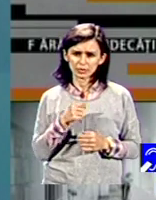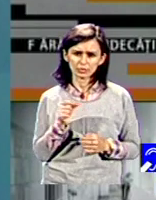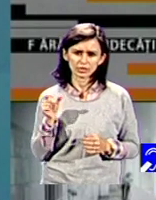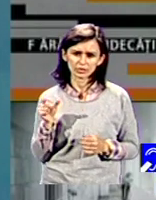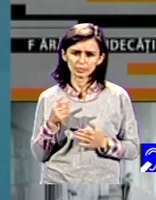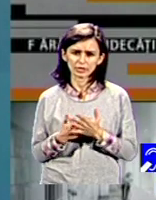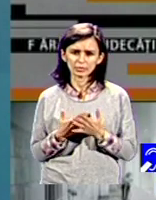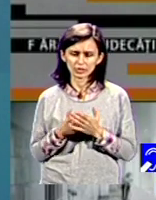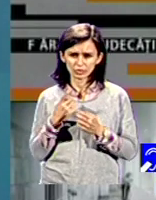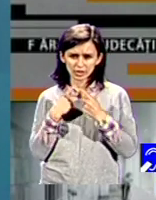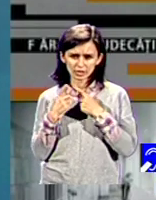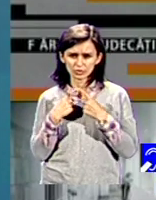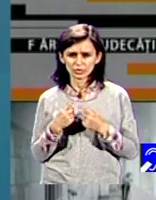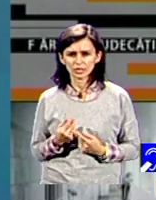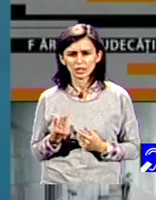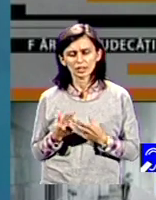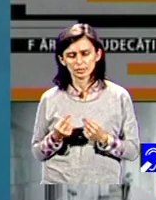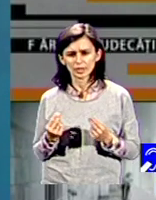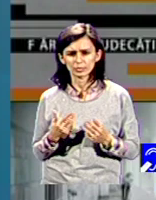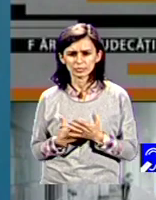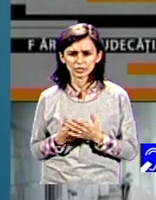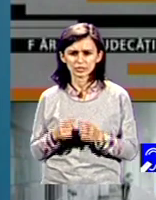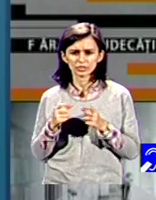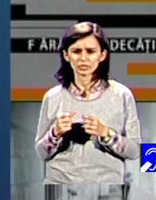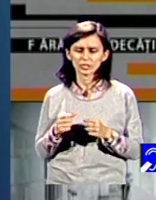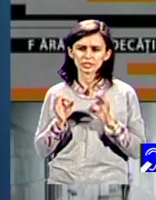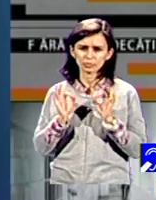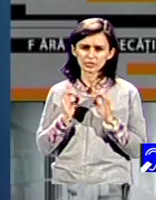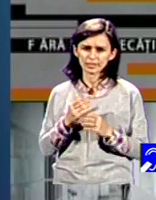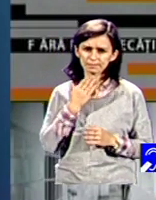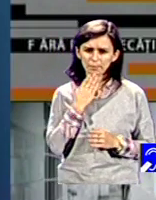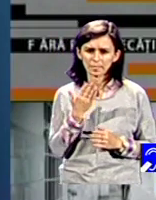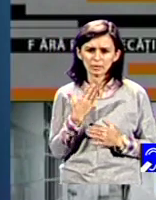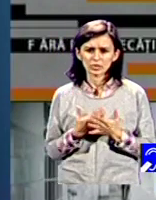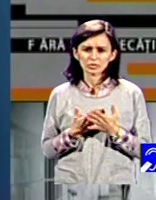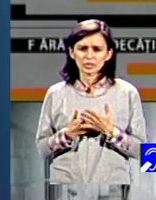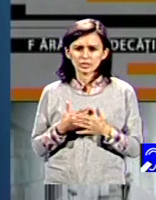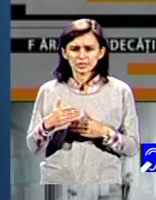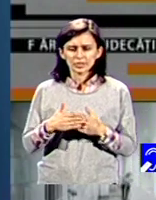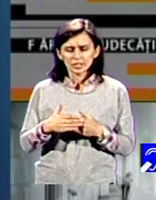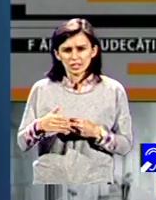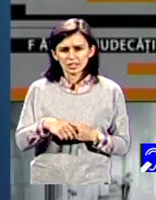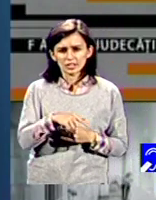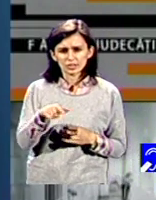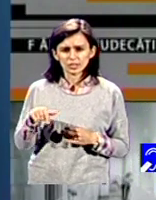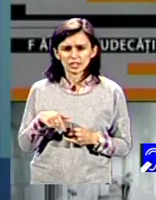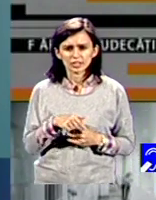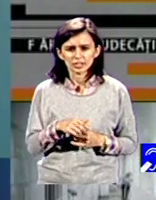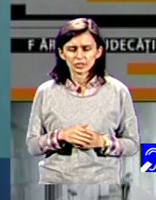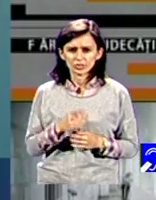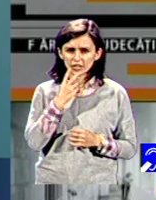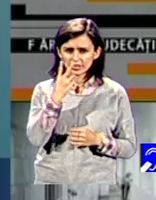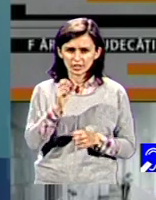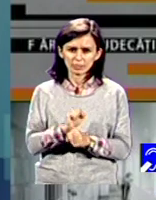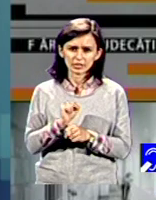pentru că e Iată o situație specială de azi Mulțumesc foarte foarte mult pentru că ai fost și astăzi alături de mers și evident ne